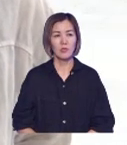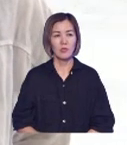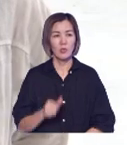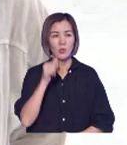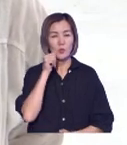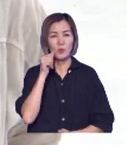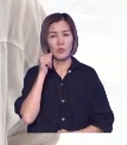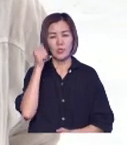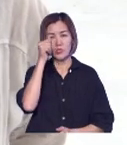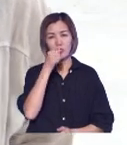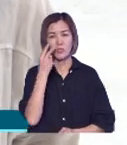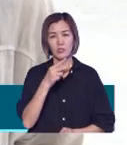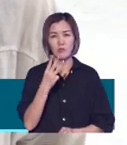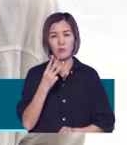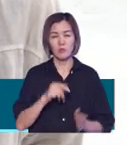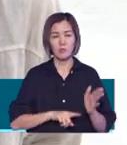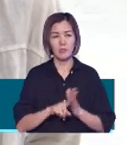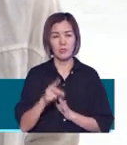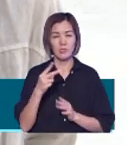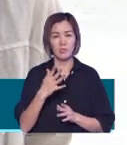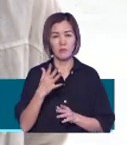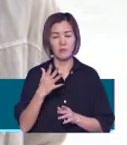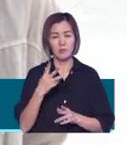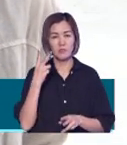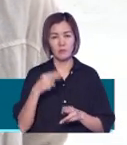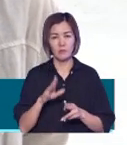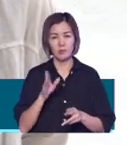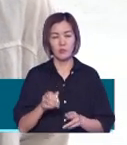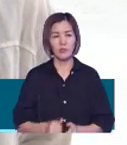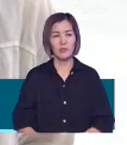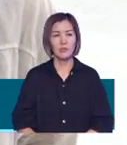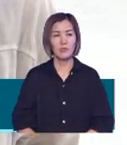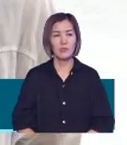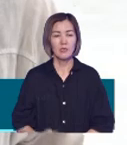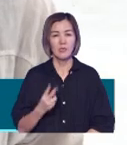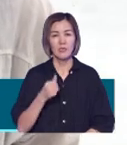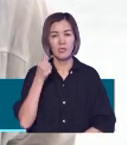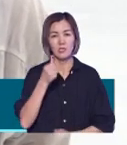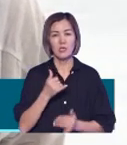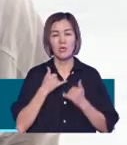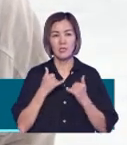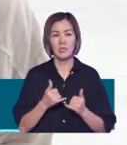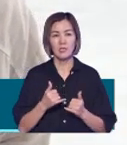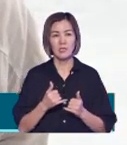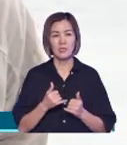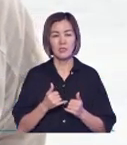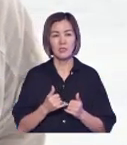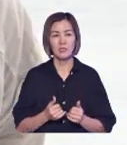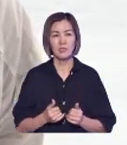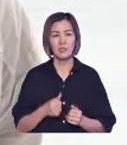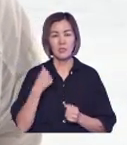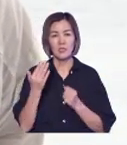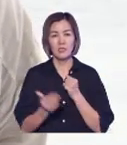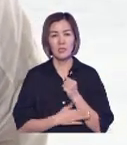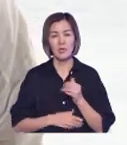жылда 23-те басталды, 25-те бітіреді. Құрылыс осы 2 жыл. Екі жыл арналған, 23-тің жылдың